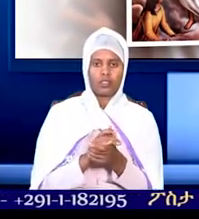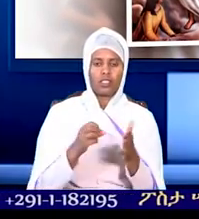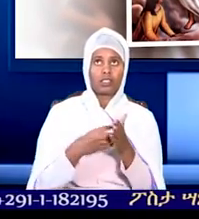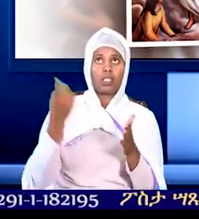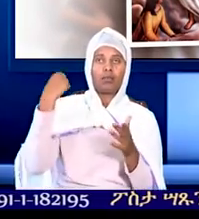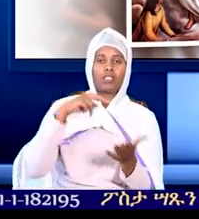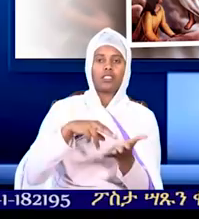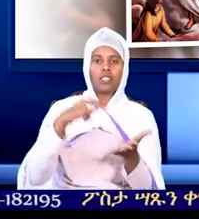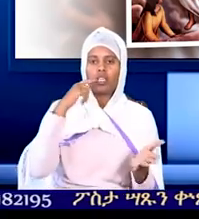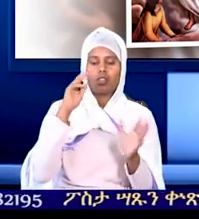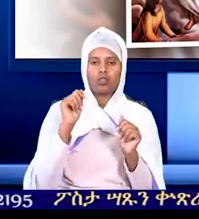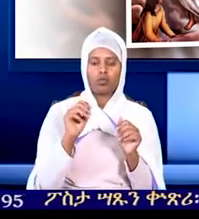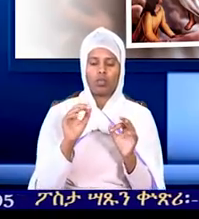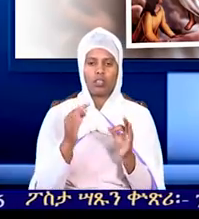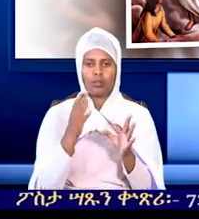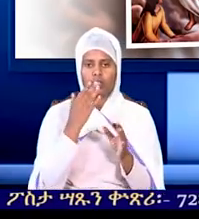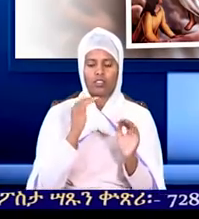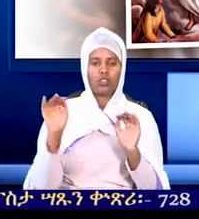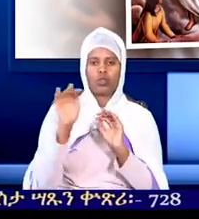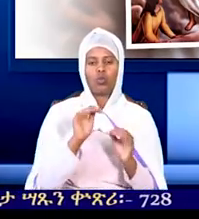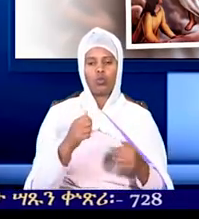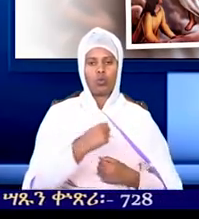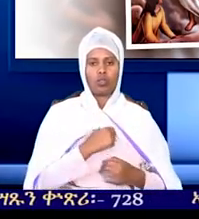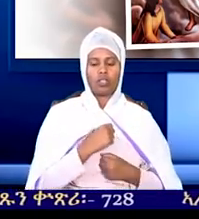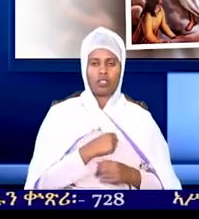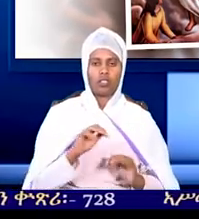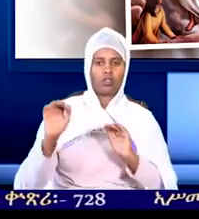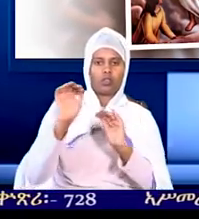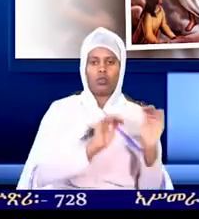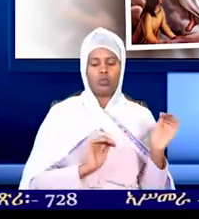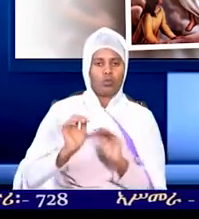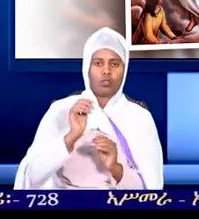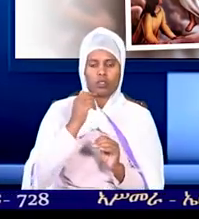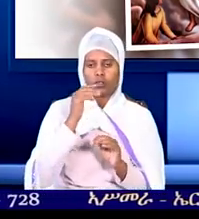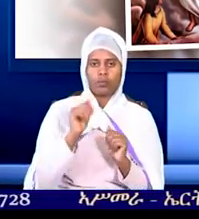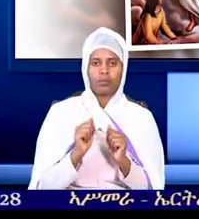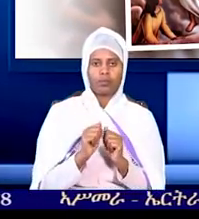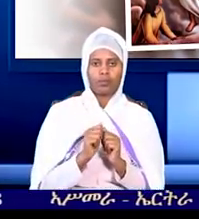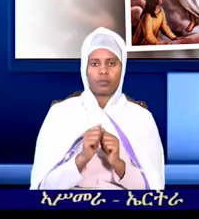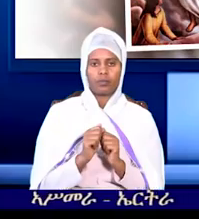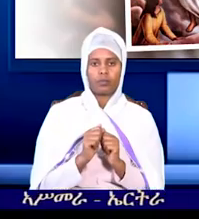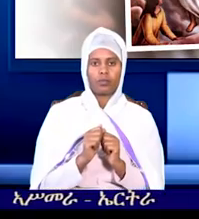ተዘኪርና ኣሎ ክትስአ እብለና እሞ ጎይታይ ሓለውትን ዓቀብትን እንደግበረላ